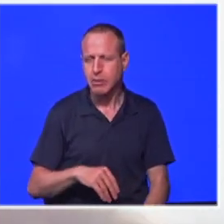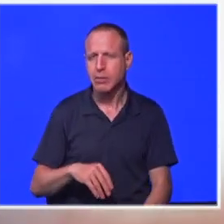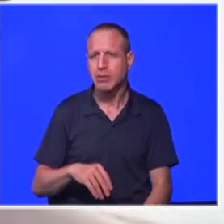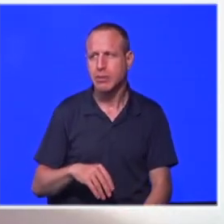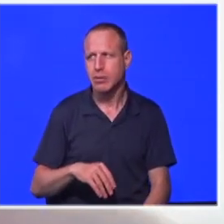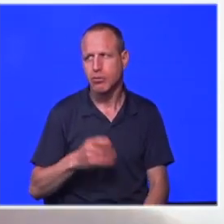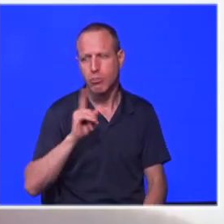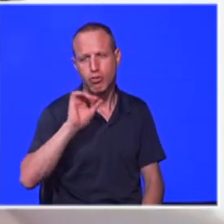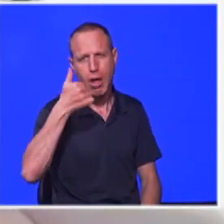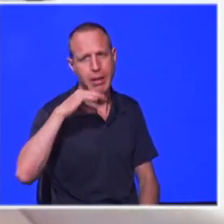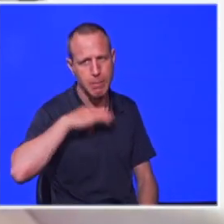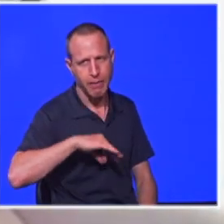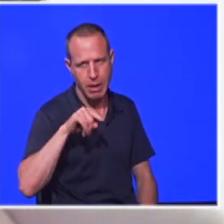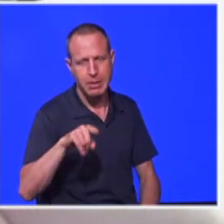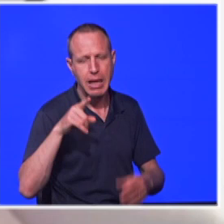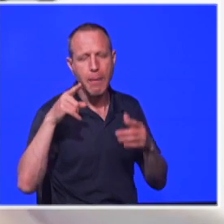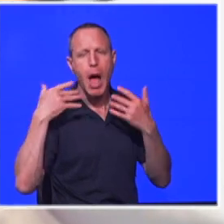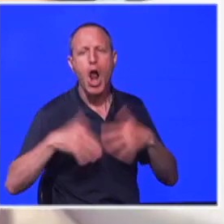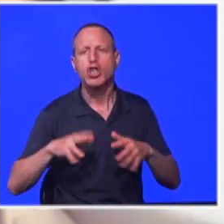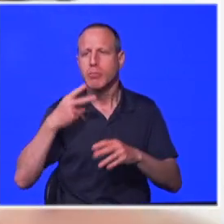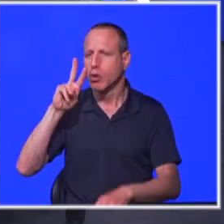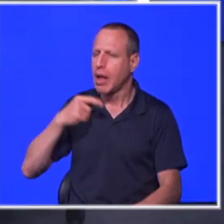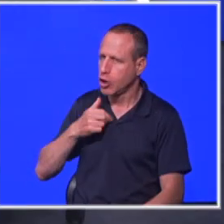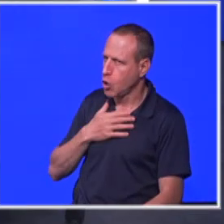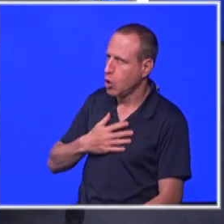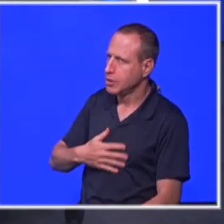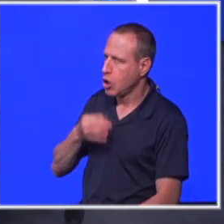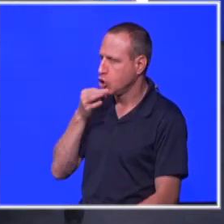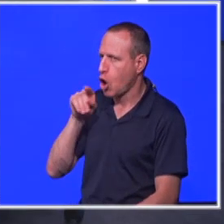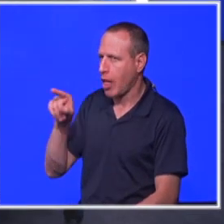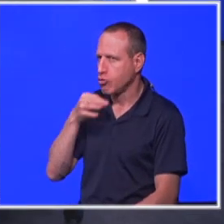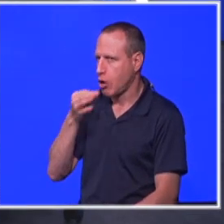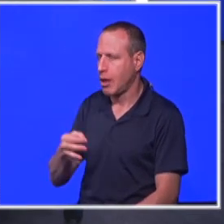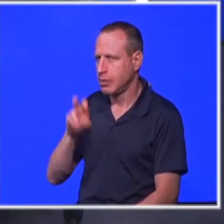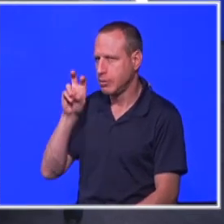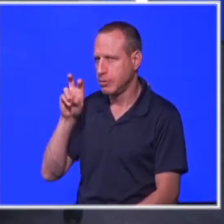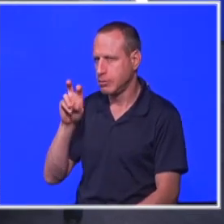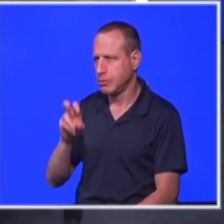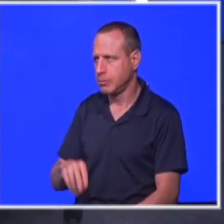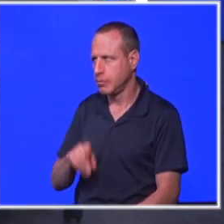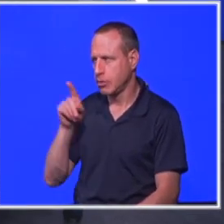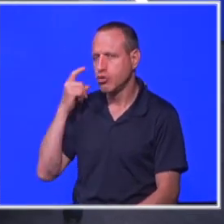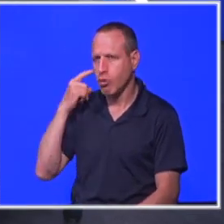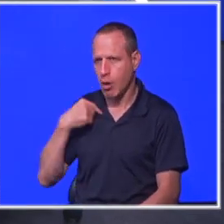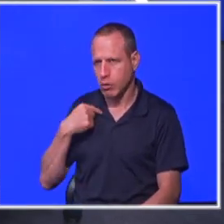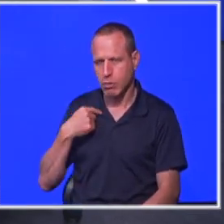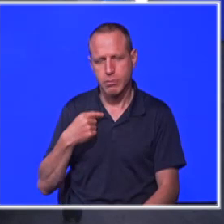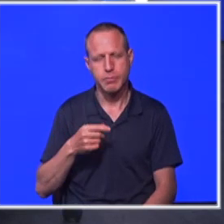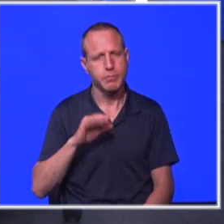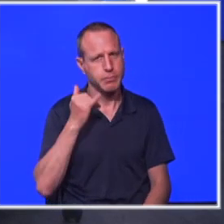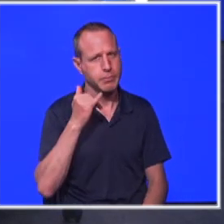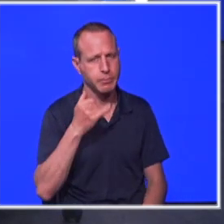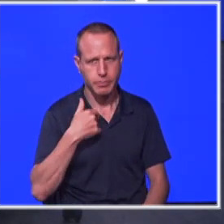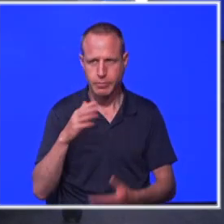שמי שהכי מרוויח מזה הם החלשים ביותר. אז אני רוצה רגע לשאול אותך שאלה, עידן, אתה שומע אותי? אני